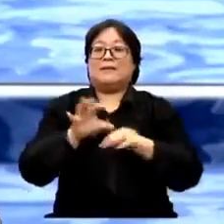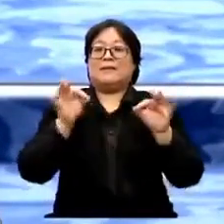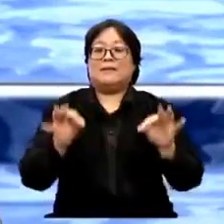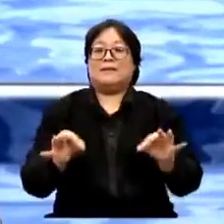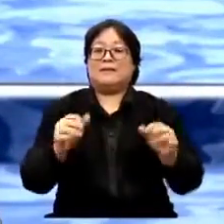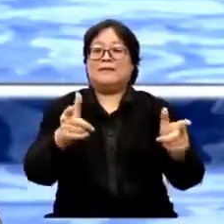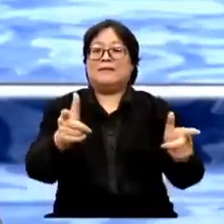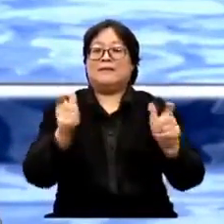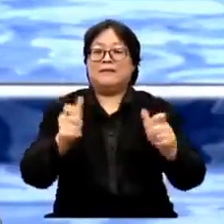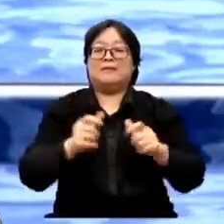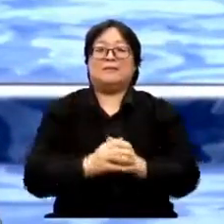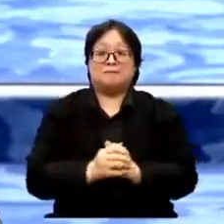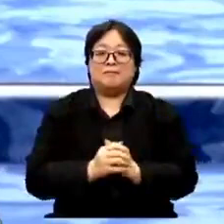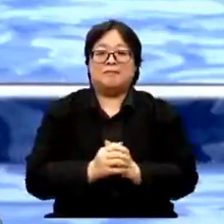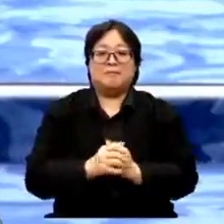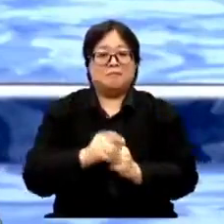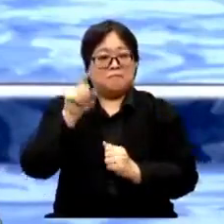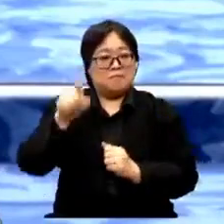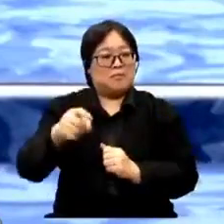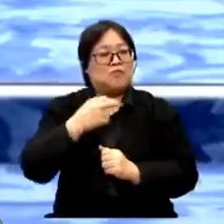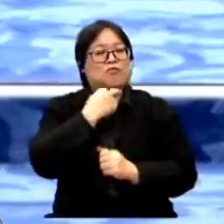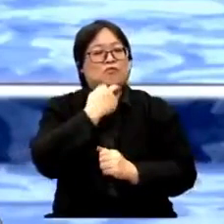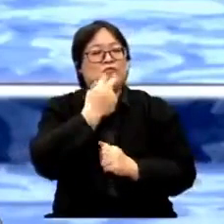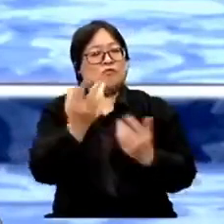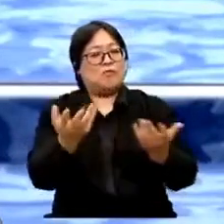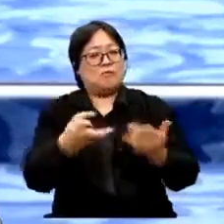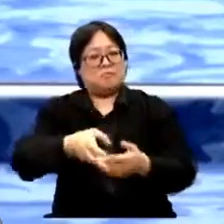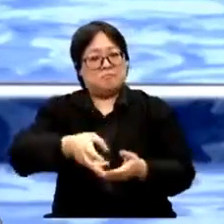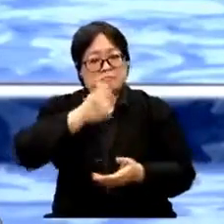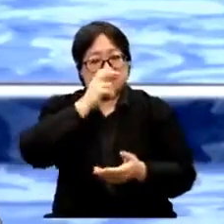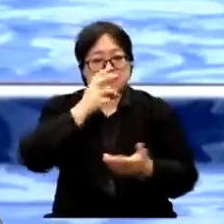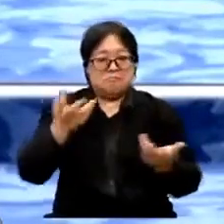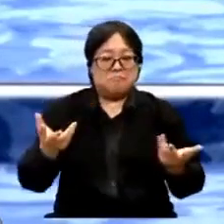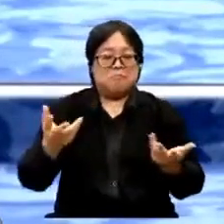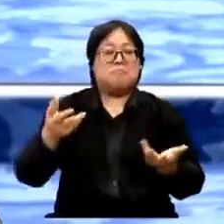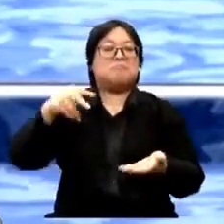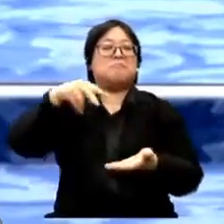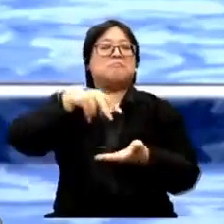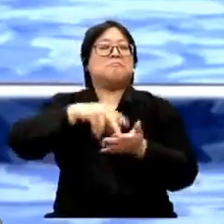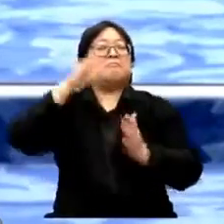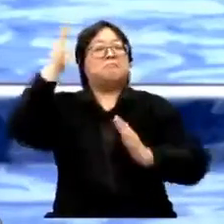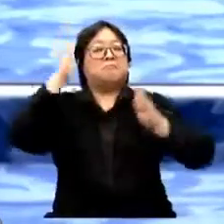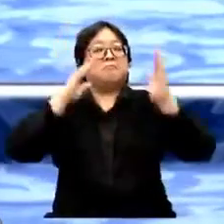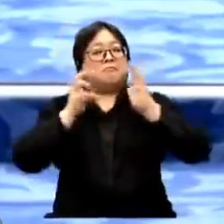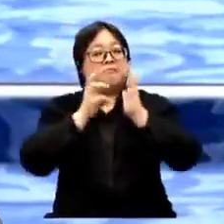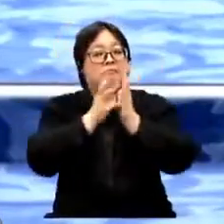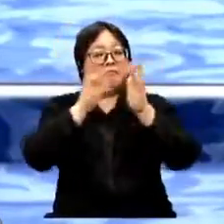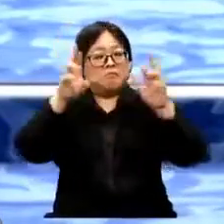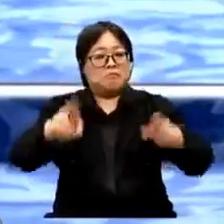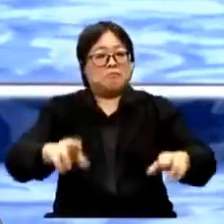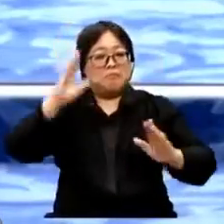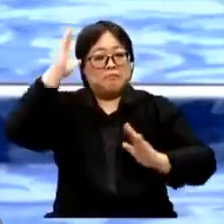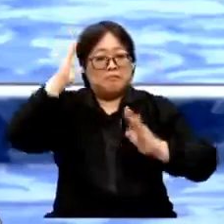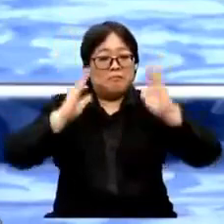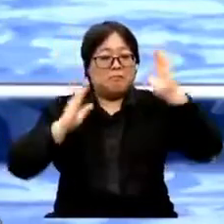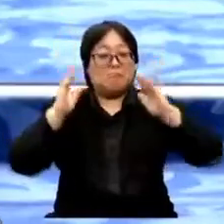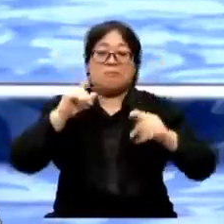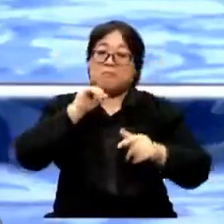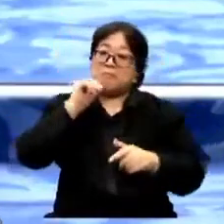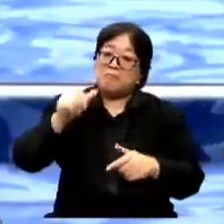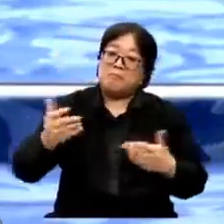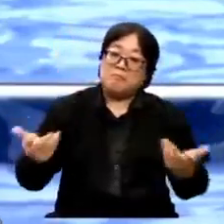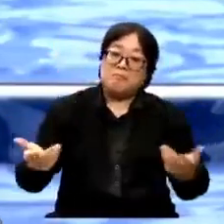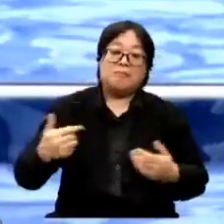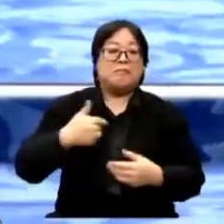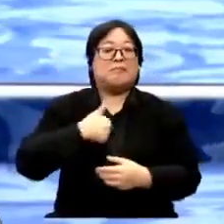segera sama ada harus menyuarakan dengan tegas pendirian dan mewakili rakyat Malaysia atau tidak maka saya